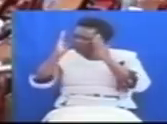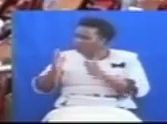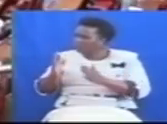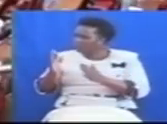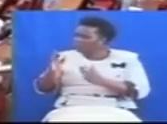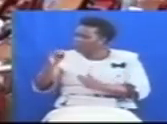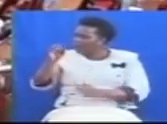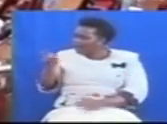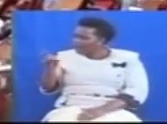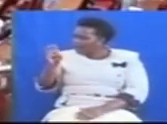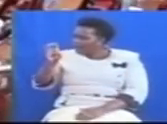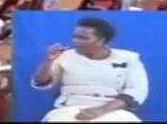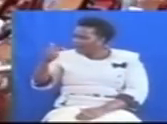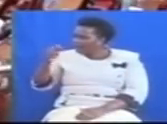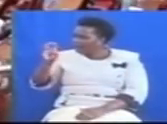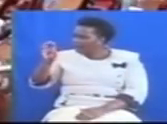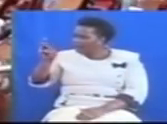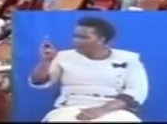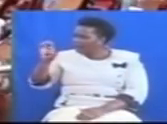nyongeza.